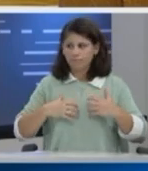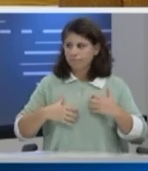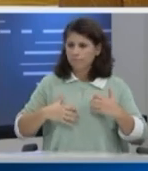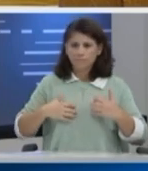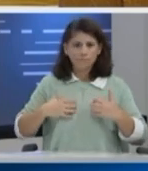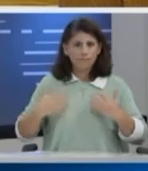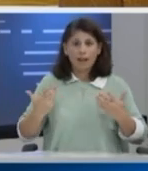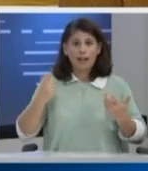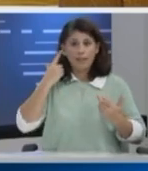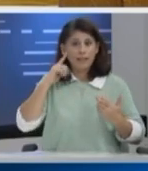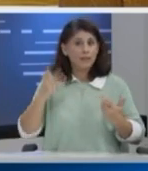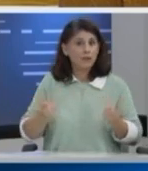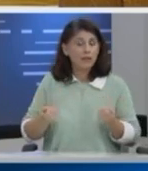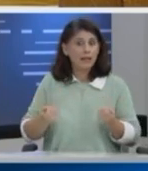αμηχανία